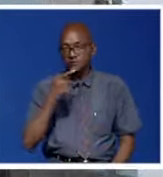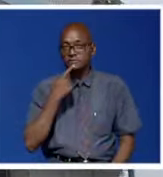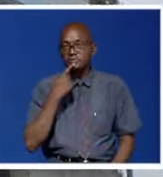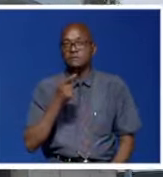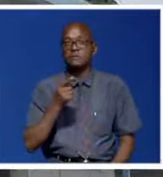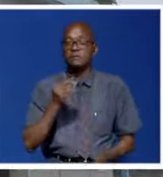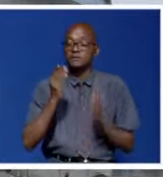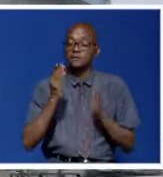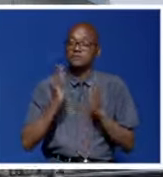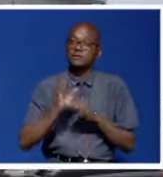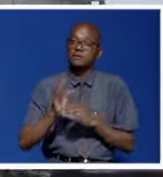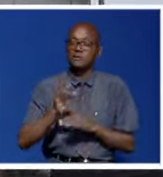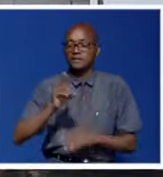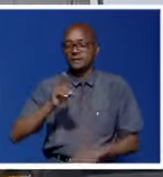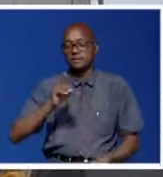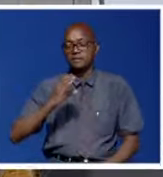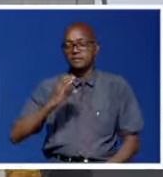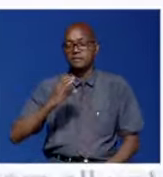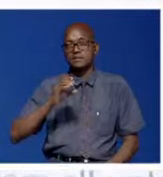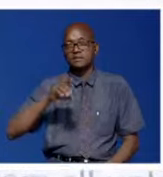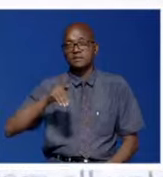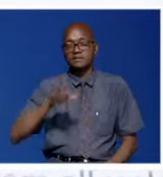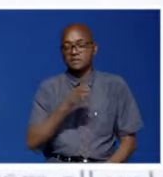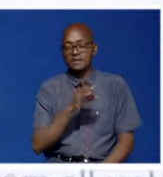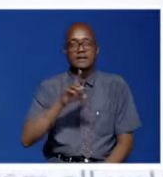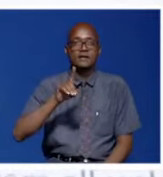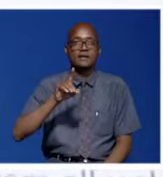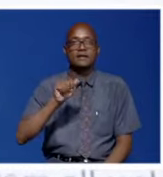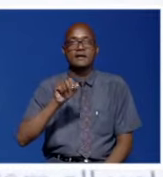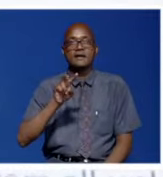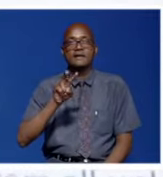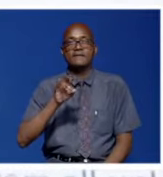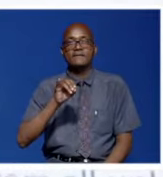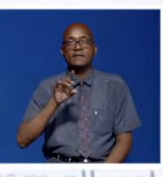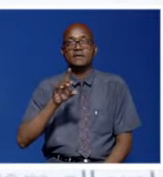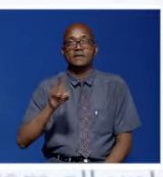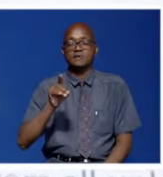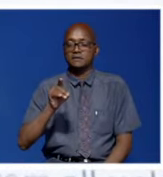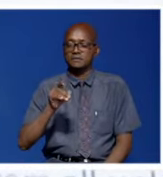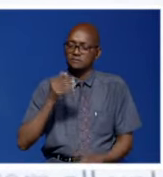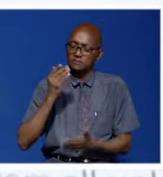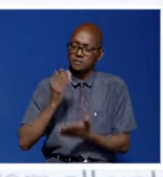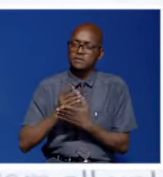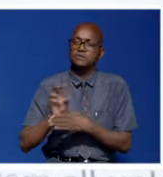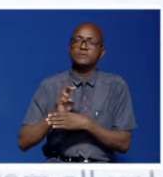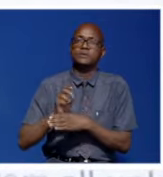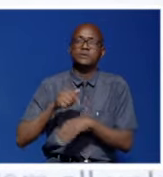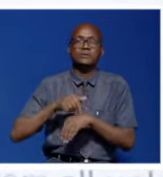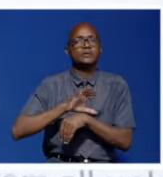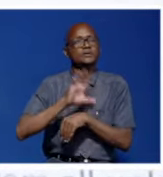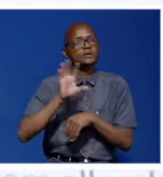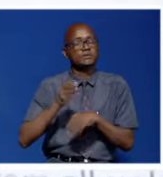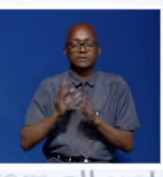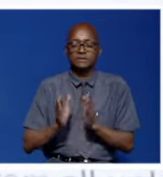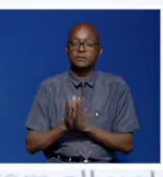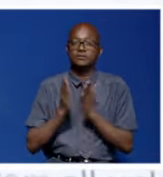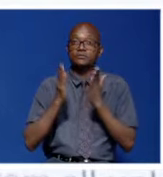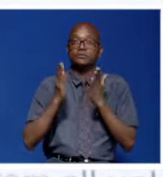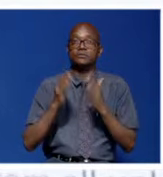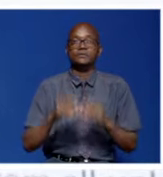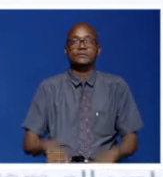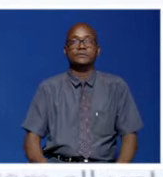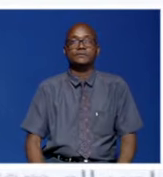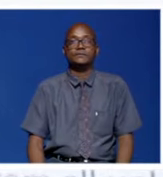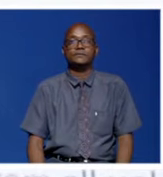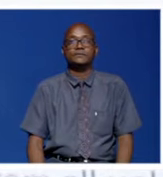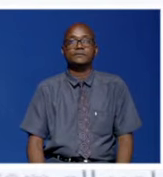wake DCP David Misime limewahakikishia wananchi kutakuwa na ulinzi katika kipindi chote cha sikukuu. Jeshi la polisi